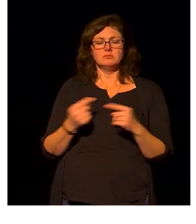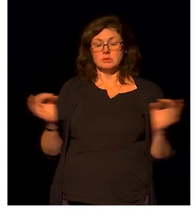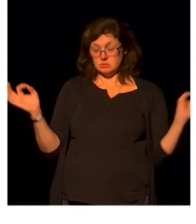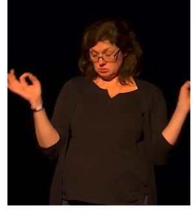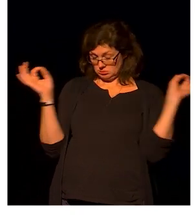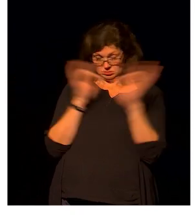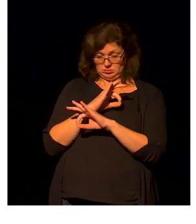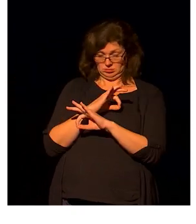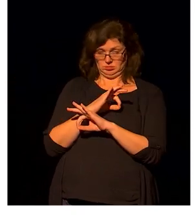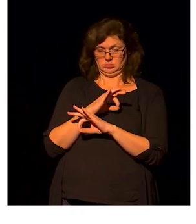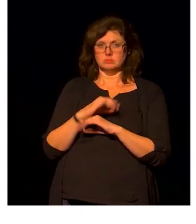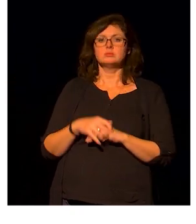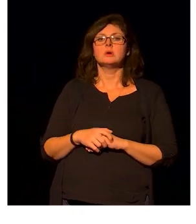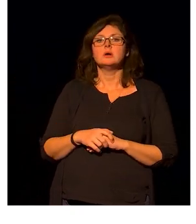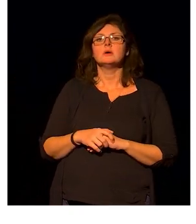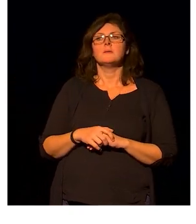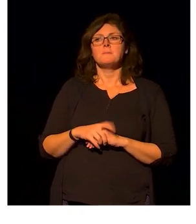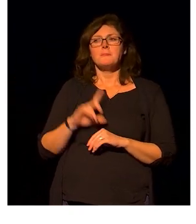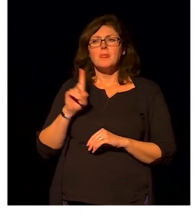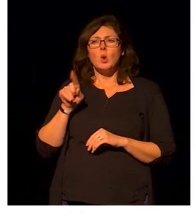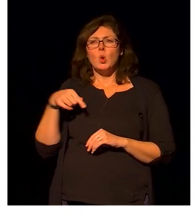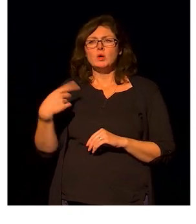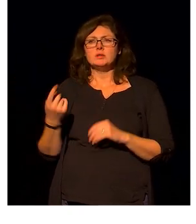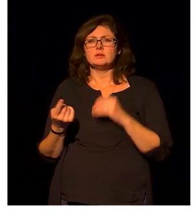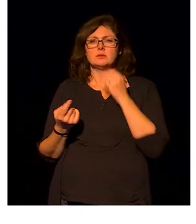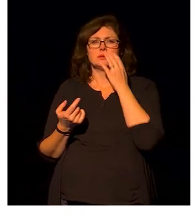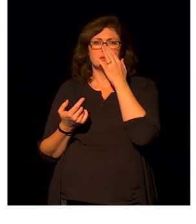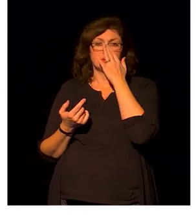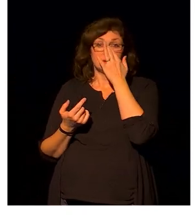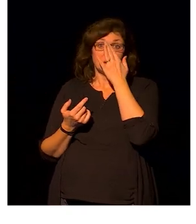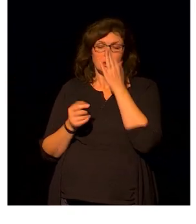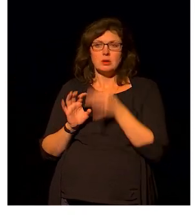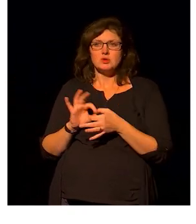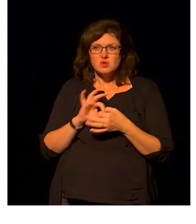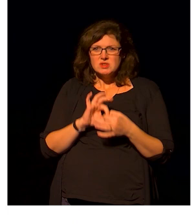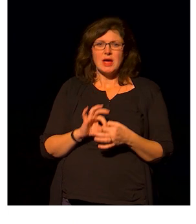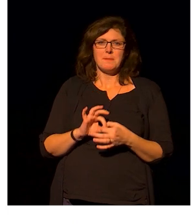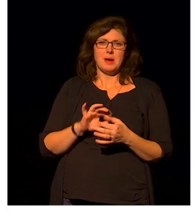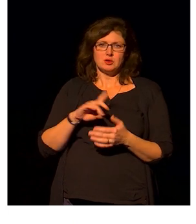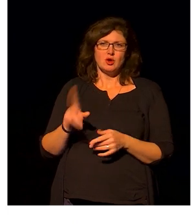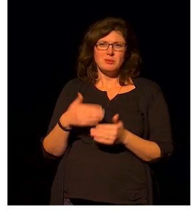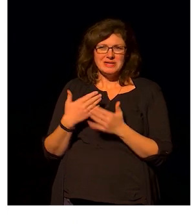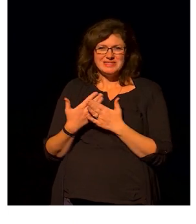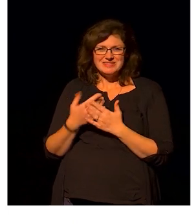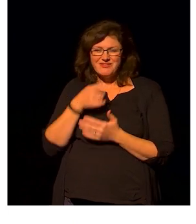Und was da diese Verantwortung auch angeht,